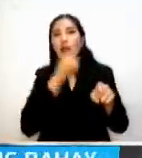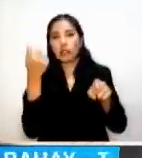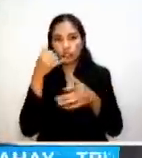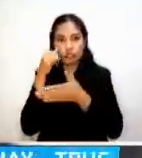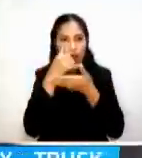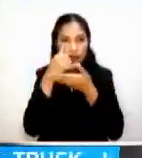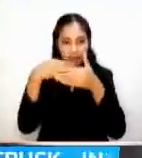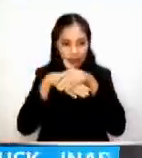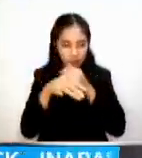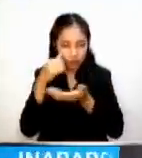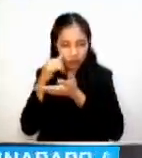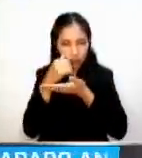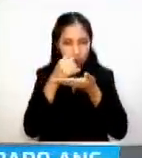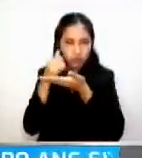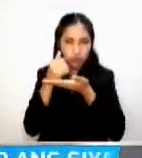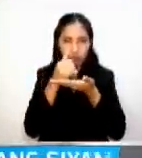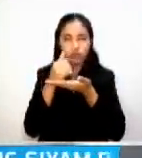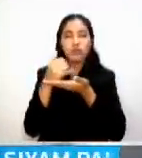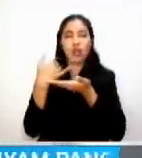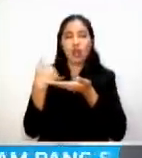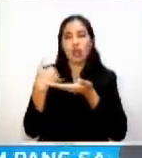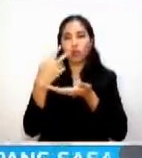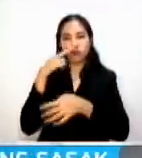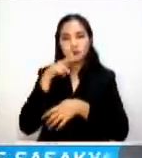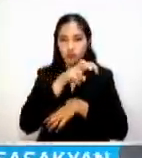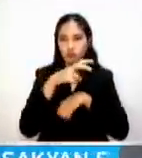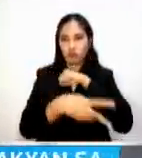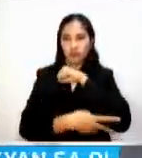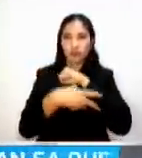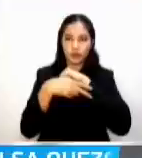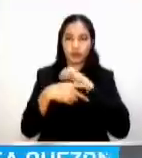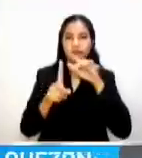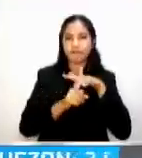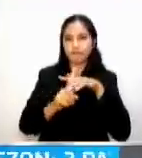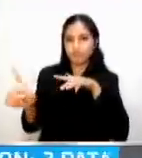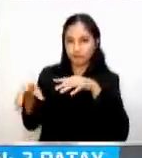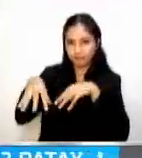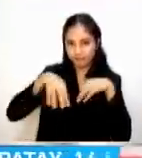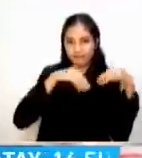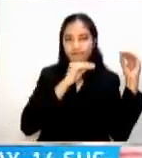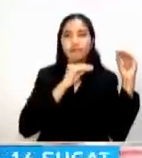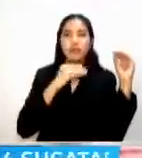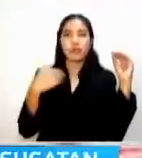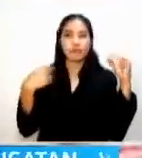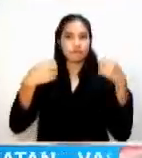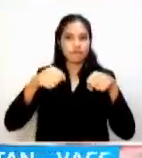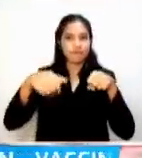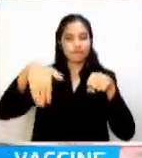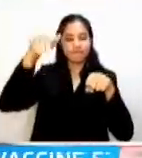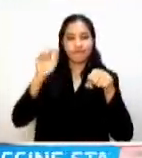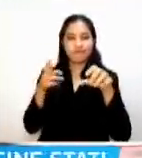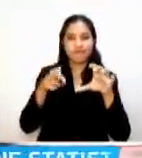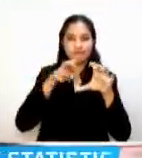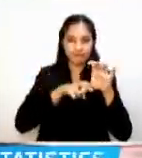ang kanilang pagnanakaw. Agad silang umalis sakay ng tricycle at isa pang kasamang lookout. Tinatayang nasa